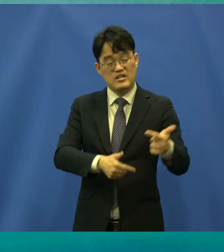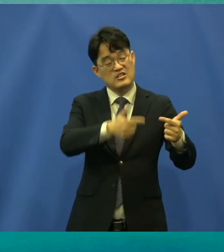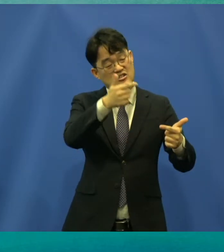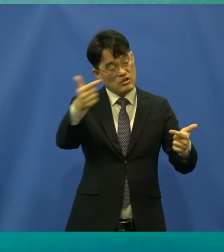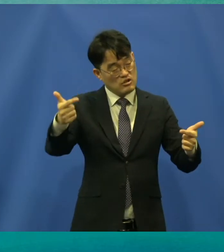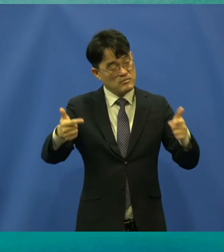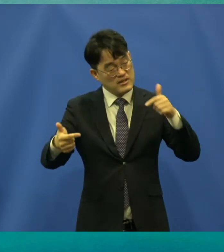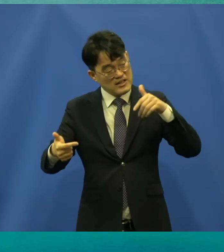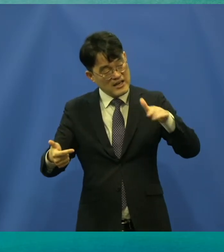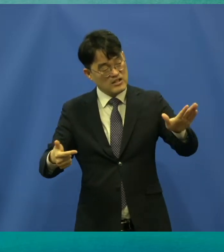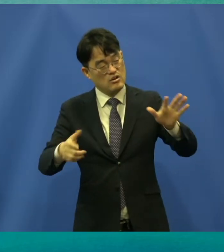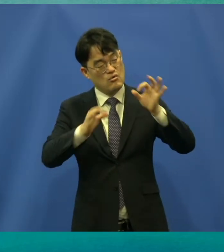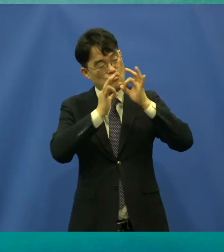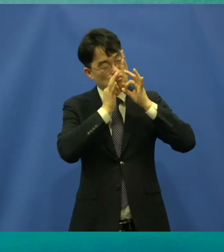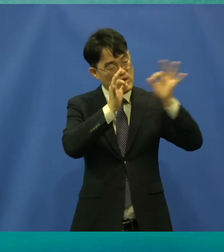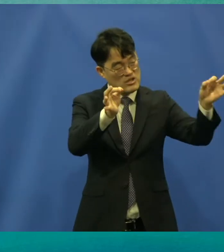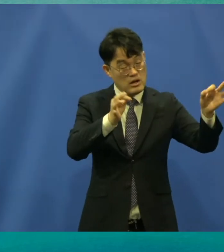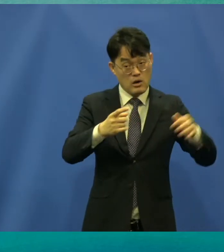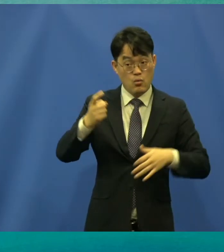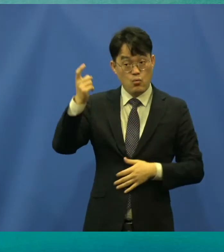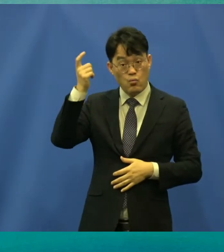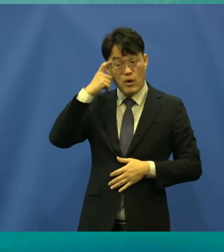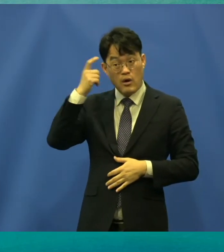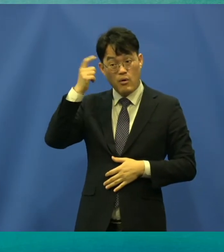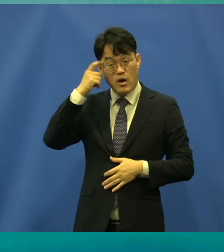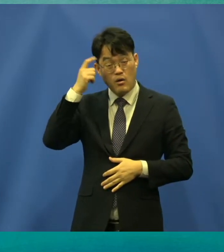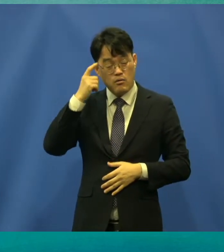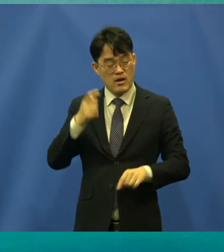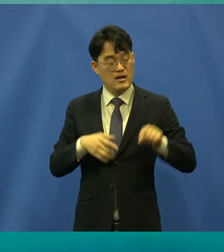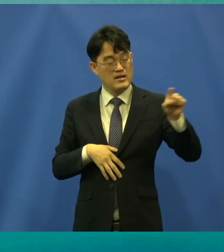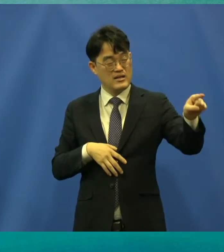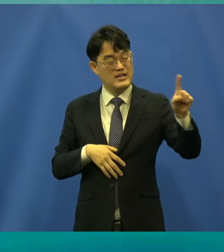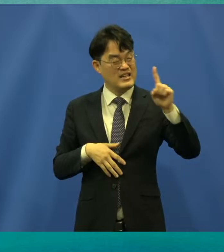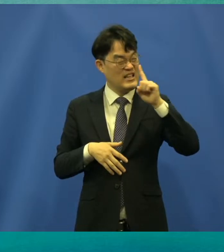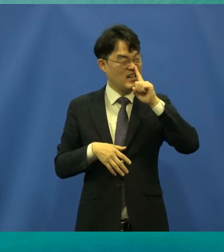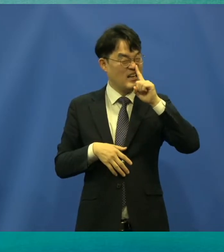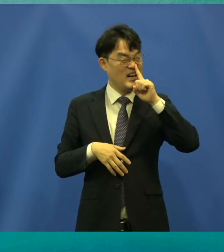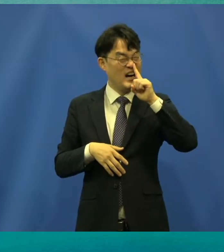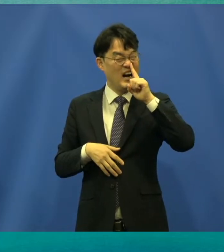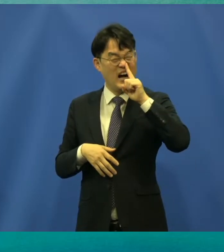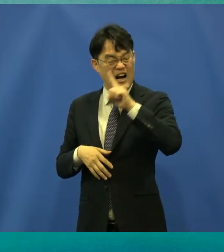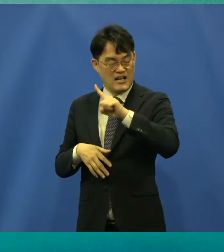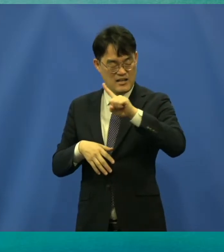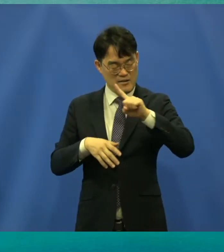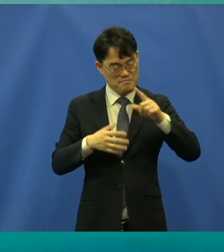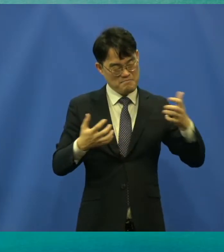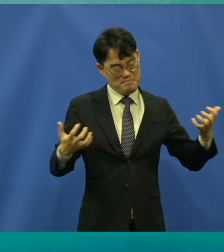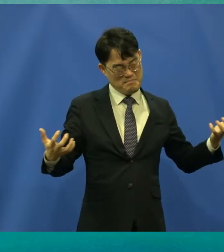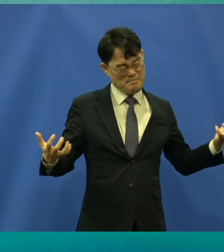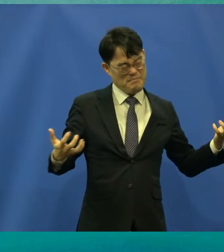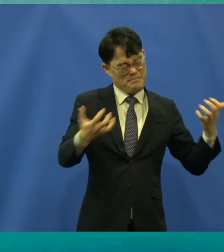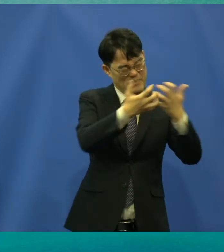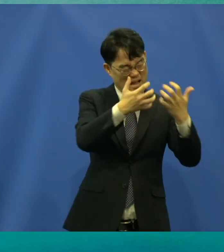향하여 외치라. 그 악독이 내 앞에 상달되었음이니라